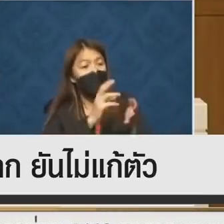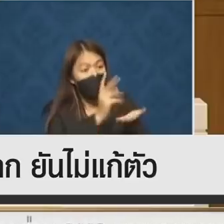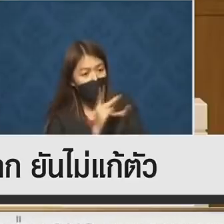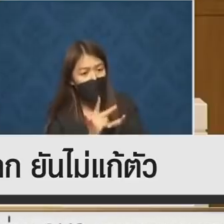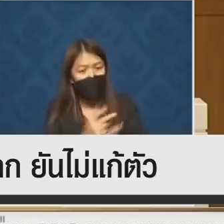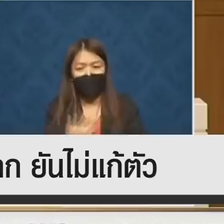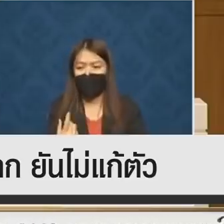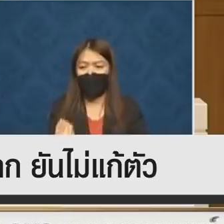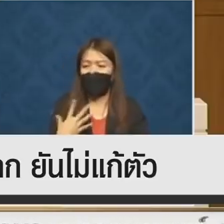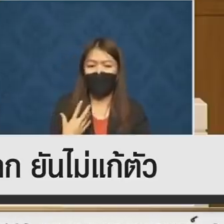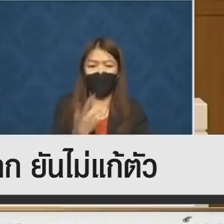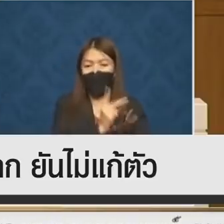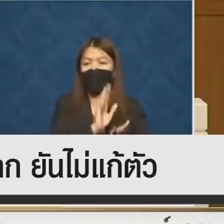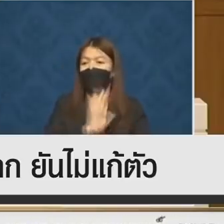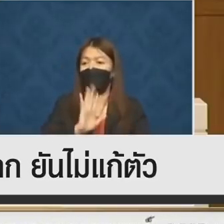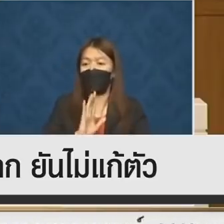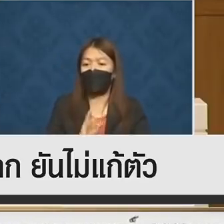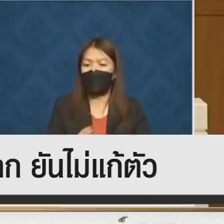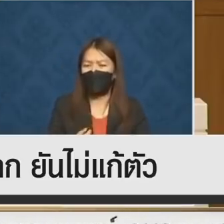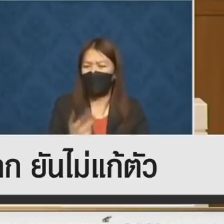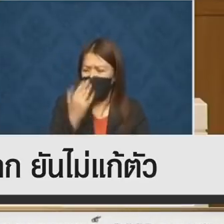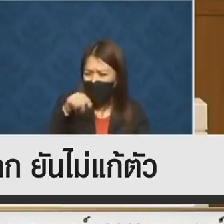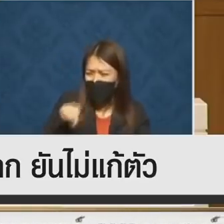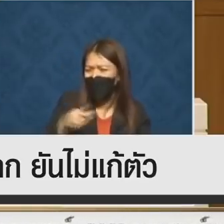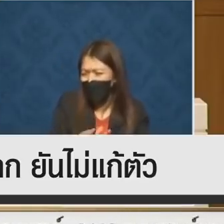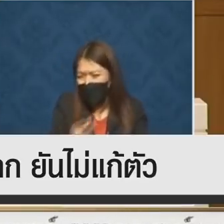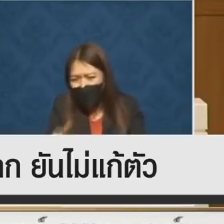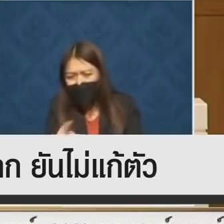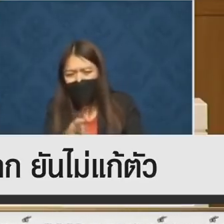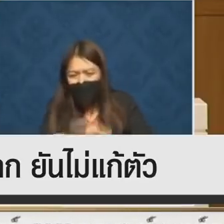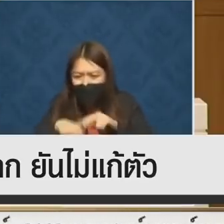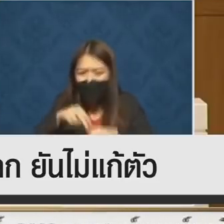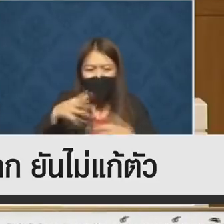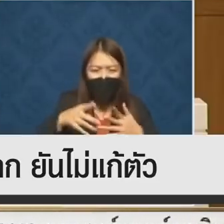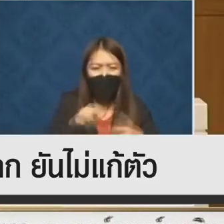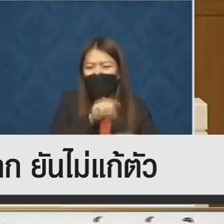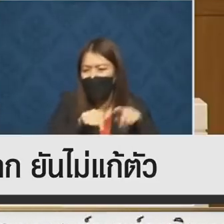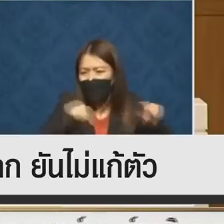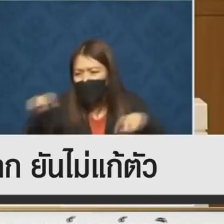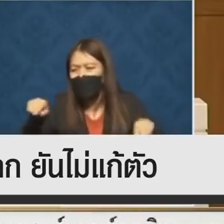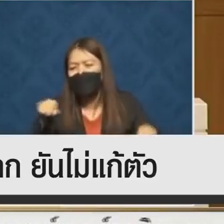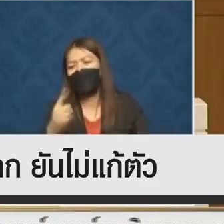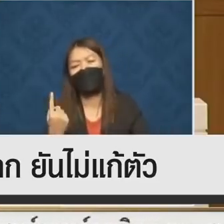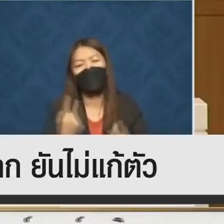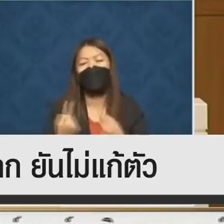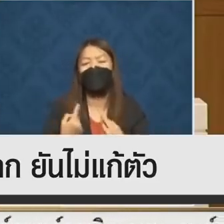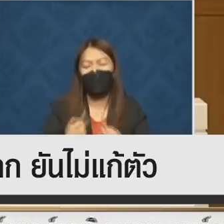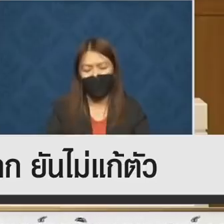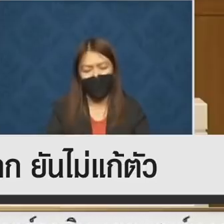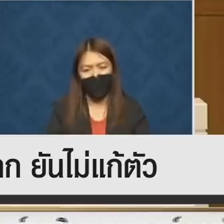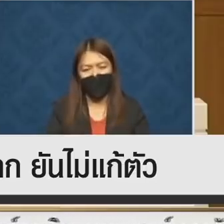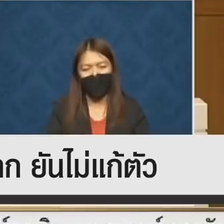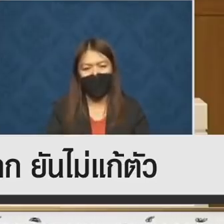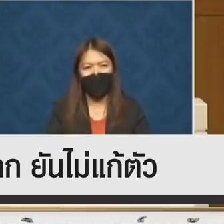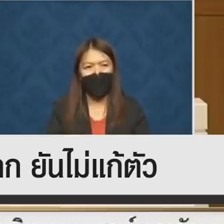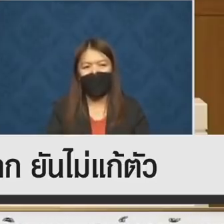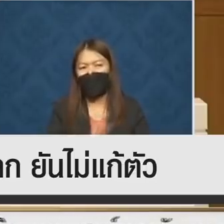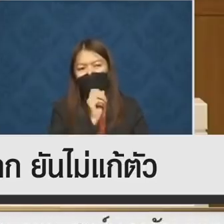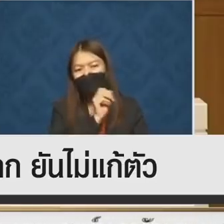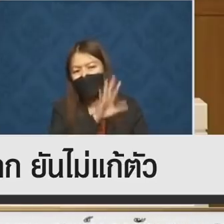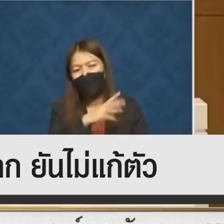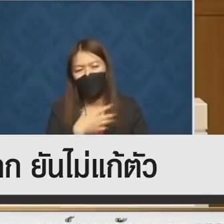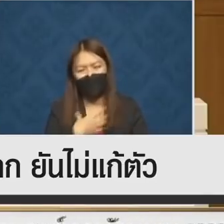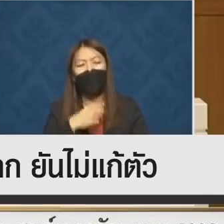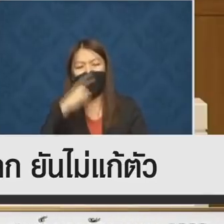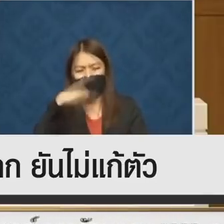ให้ผมกู้แต่ท่านก็โวยวายว่าตรงนี้ทำไมไม่ให้ตรงนี้ทำไมไม่ดูแลตรงนั้นตรงนี้ผมอยากจะบอกให้เจ้าหนี้ทุกคนอ่ะอยาก